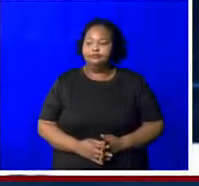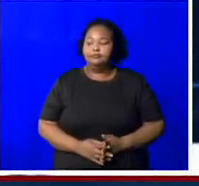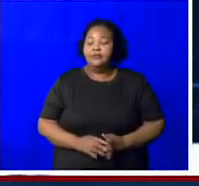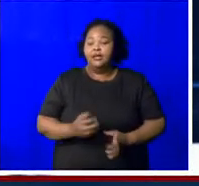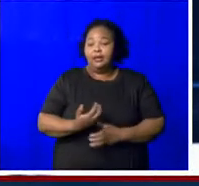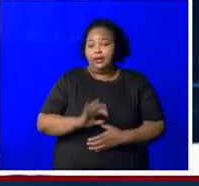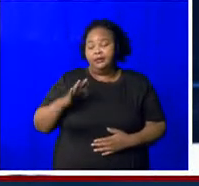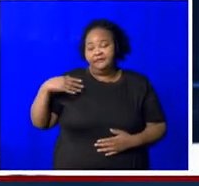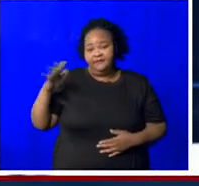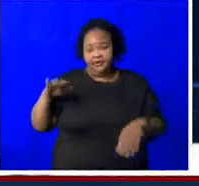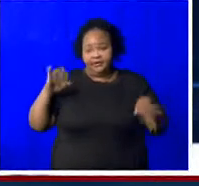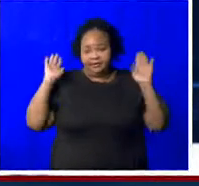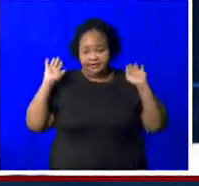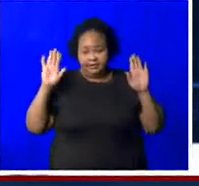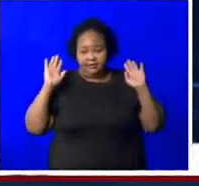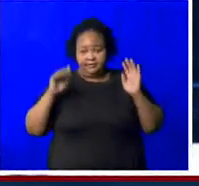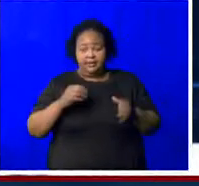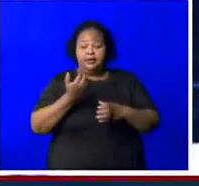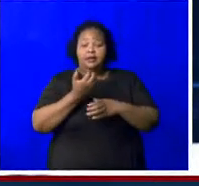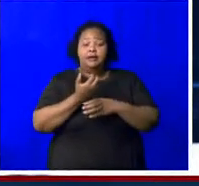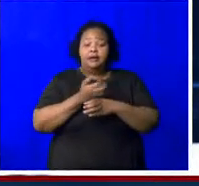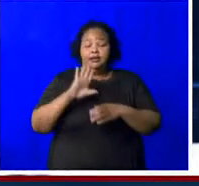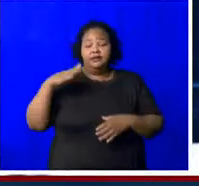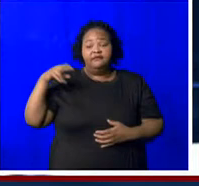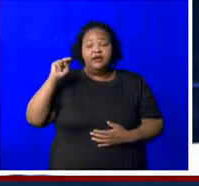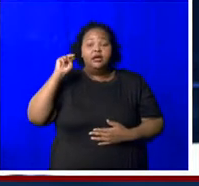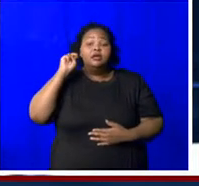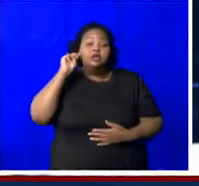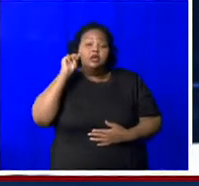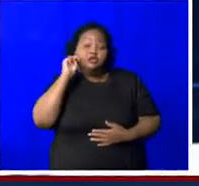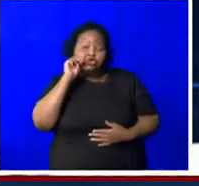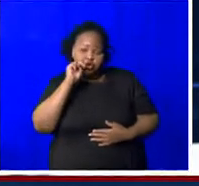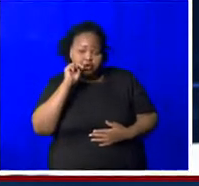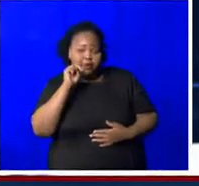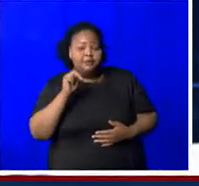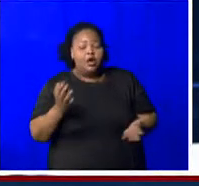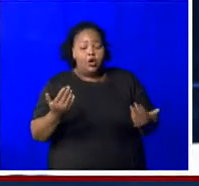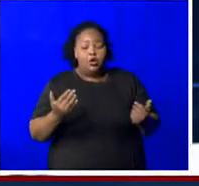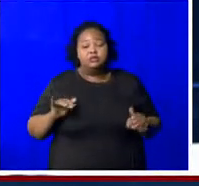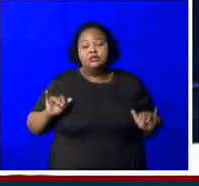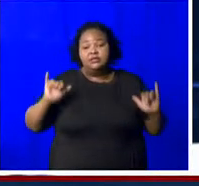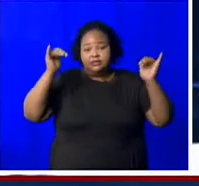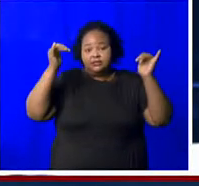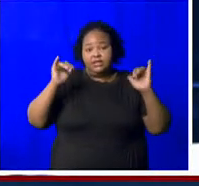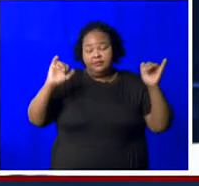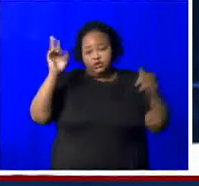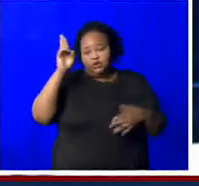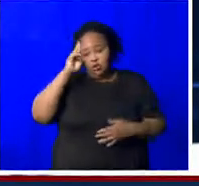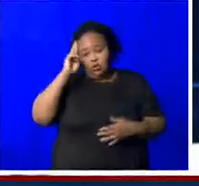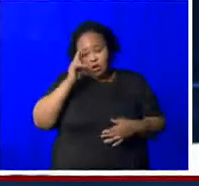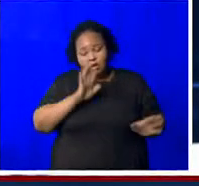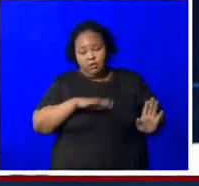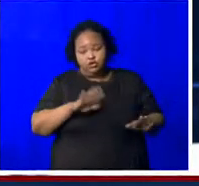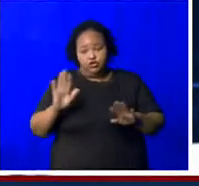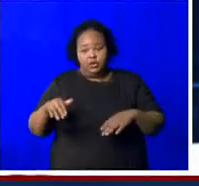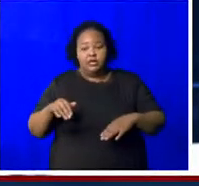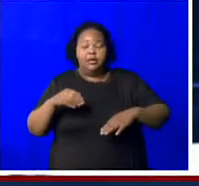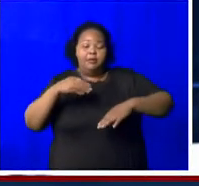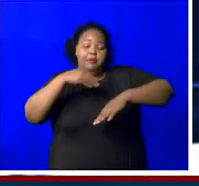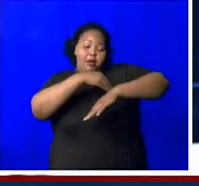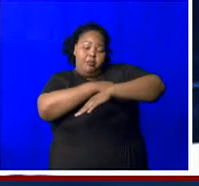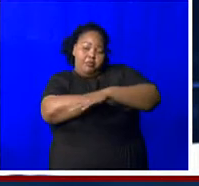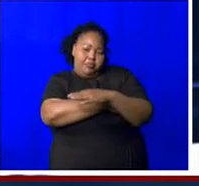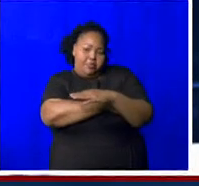Kuletibia ngaphandle kwakuleli. Live le Nigeria selibambe umcimbi wokukhumbula abafundi labafundwa esifundzeni